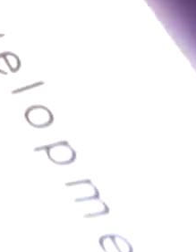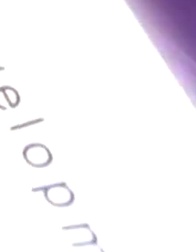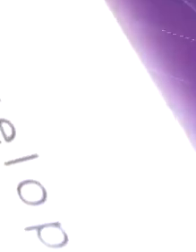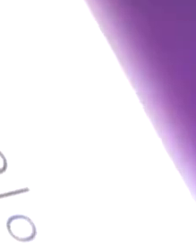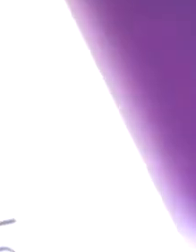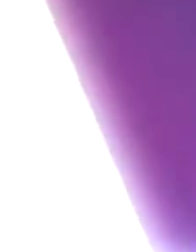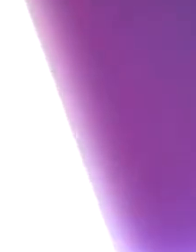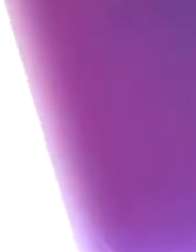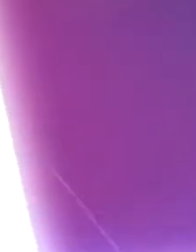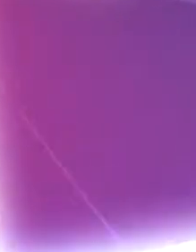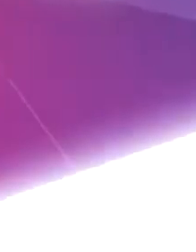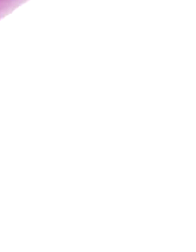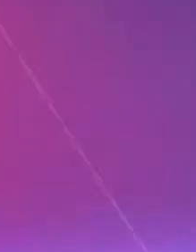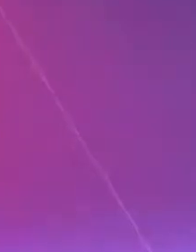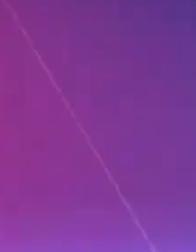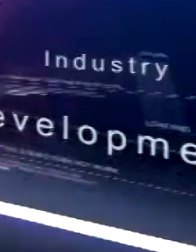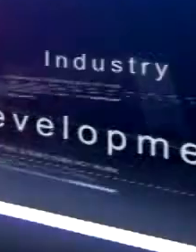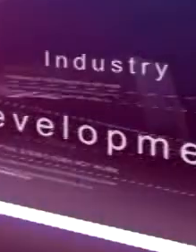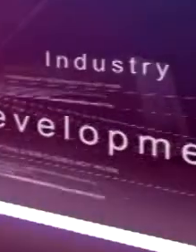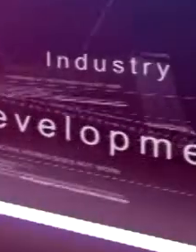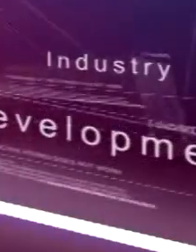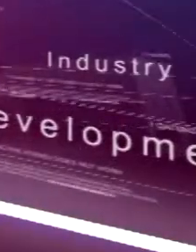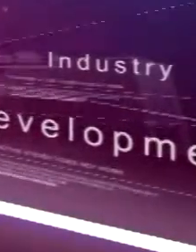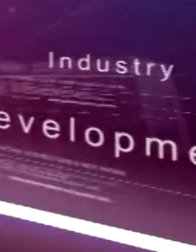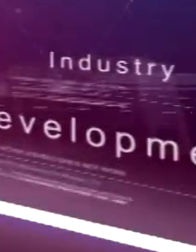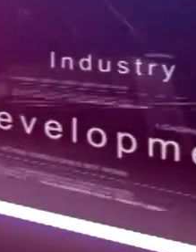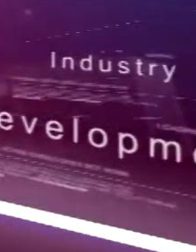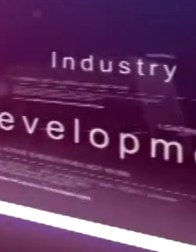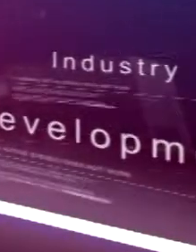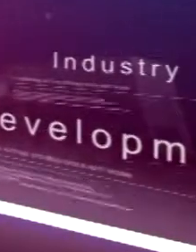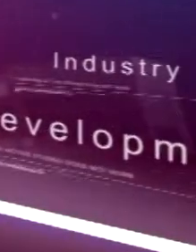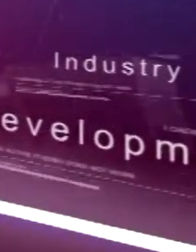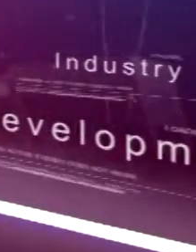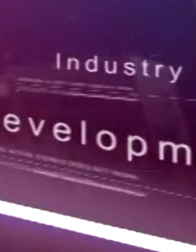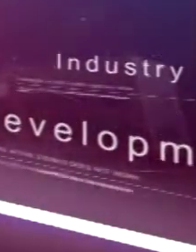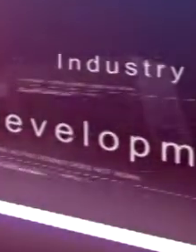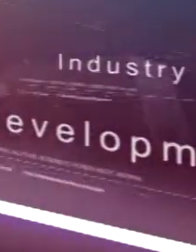oo 아 으